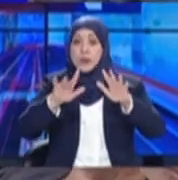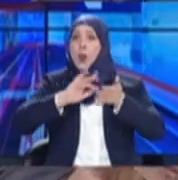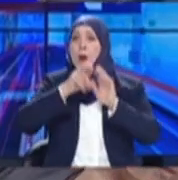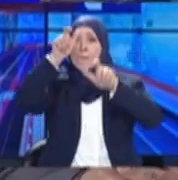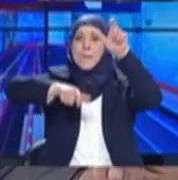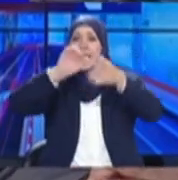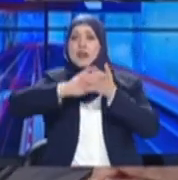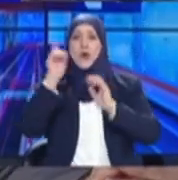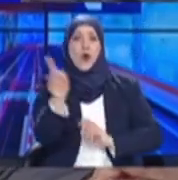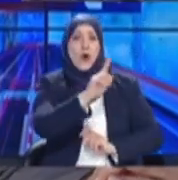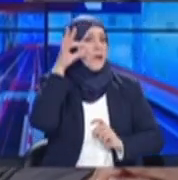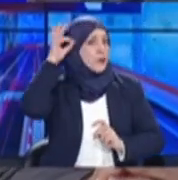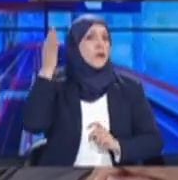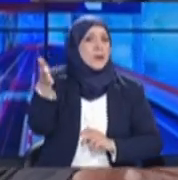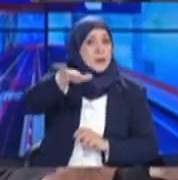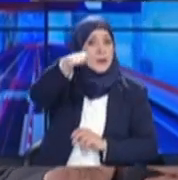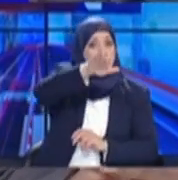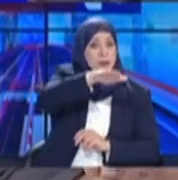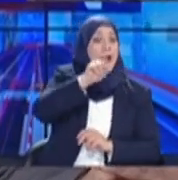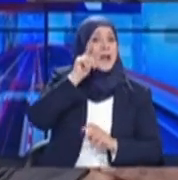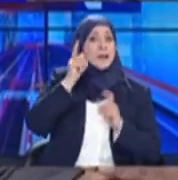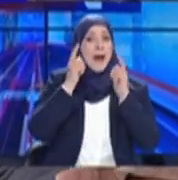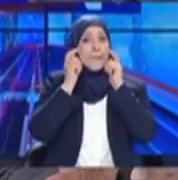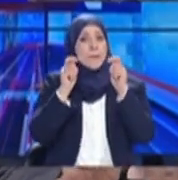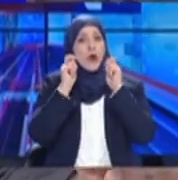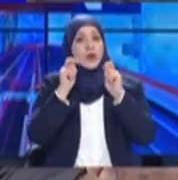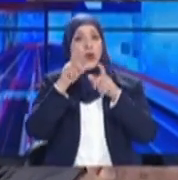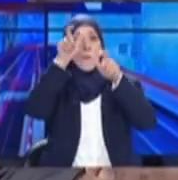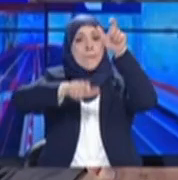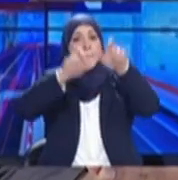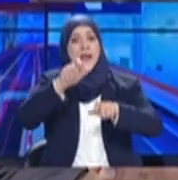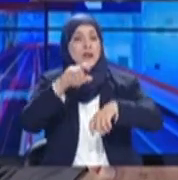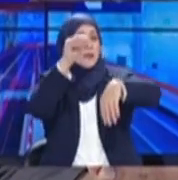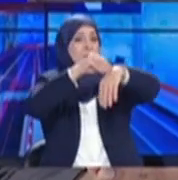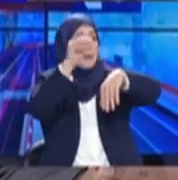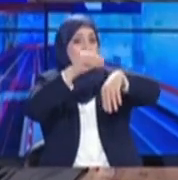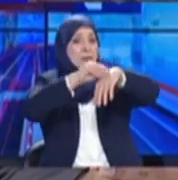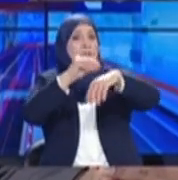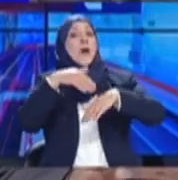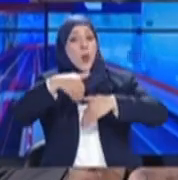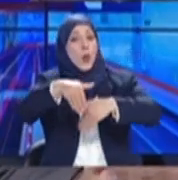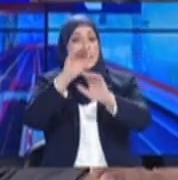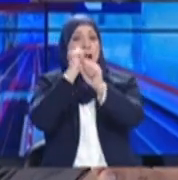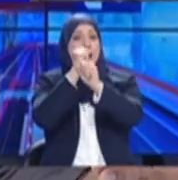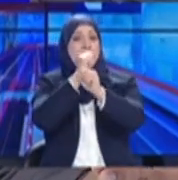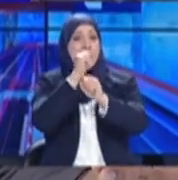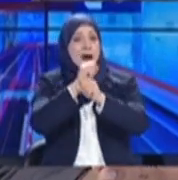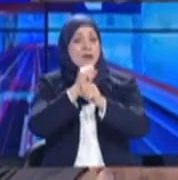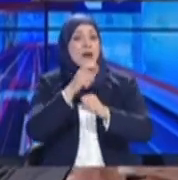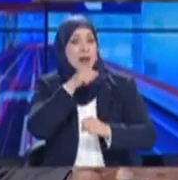نعاود من الممكن ان نعمل السلطه ال ال المركزيه